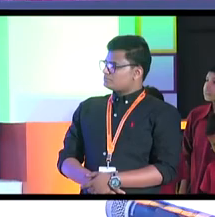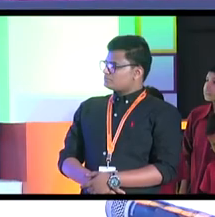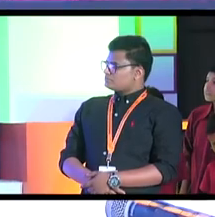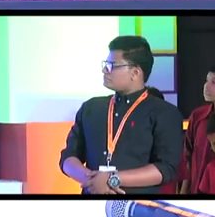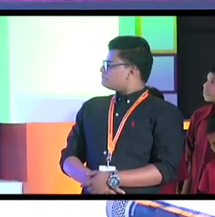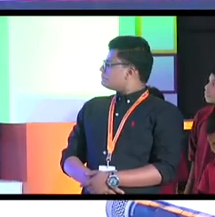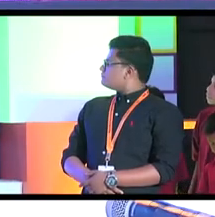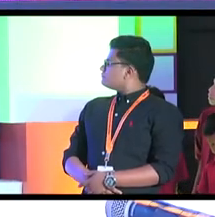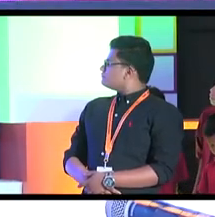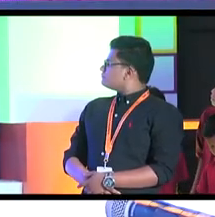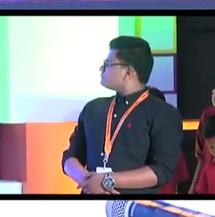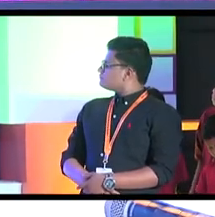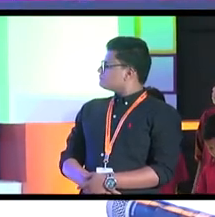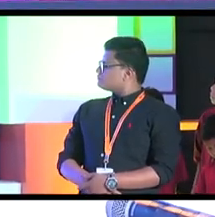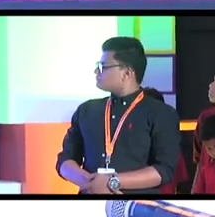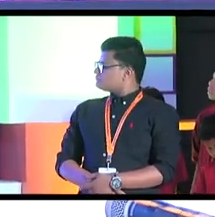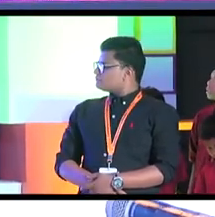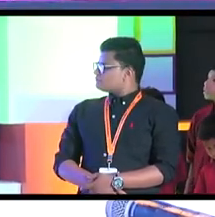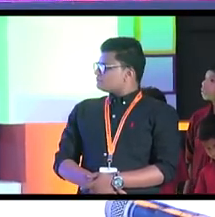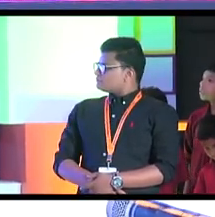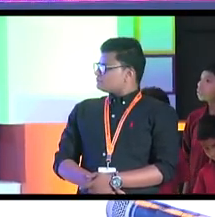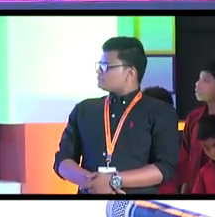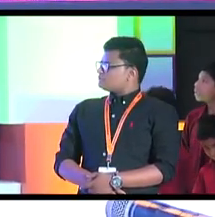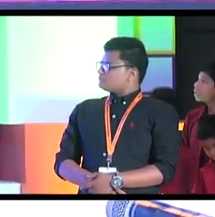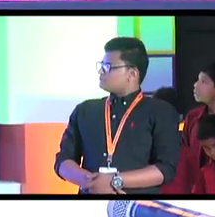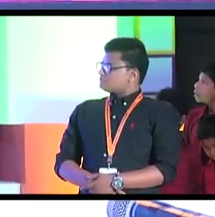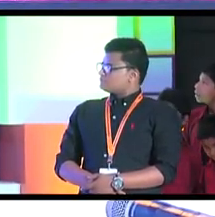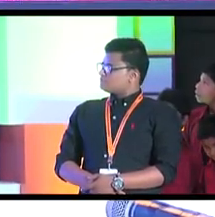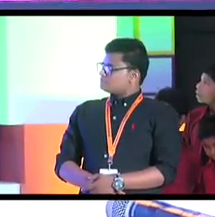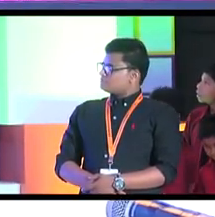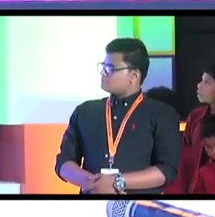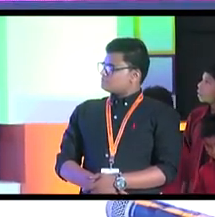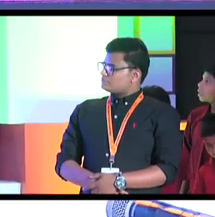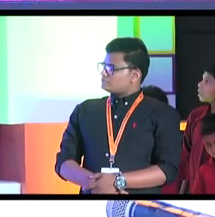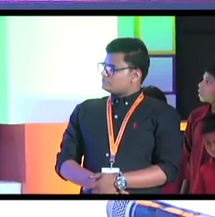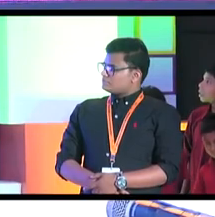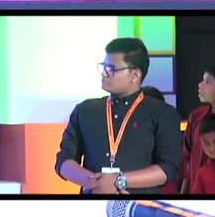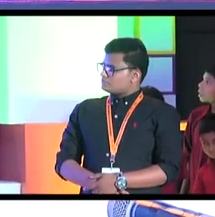C P E L नहीं बोल रहे बेटा, A बोल रहे. A